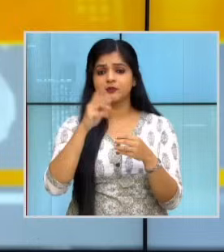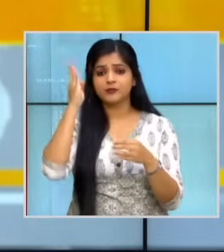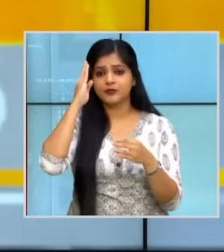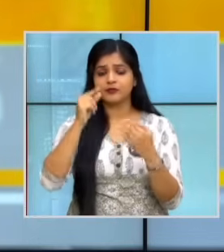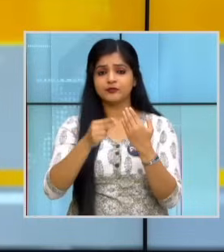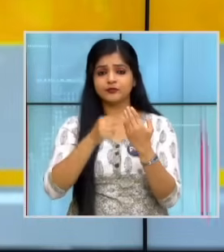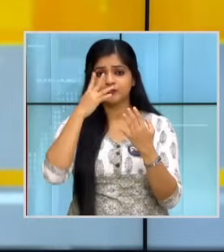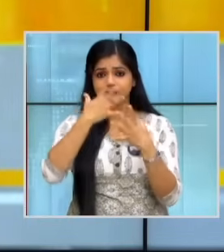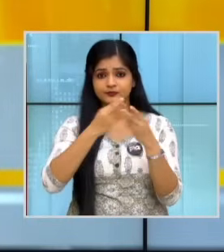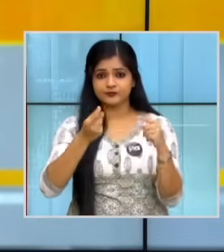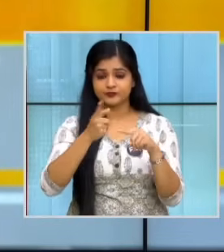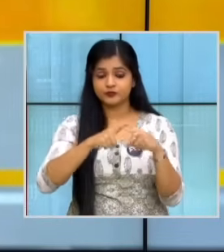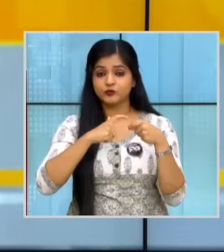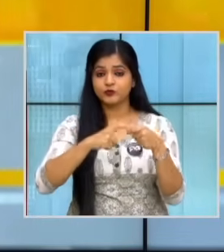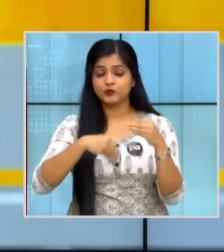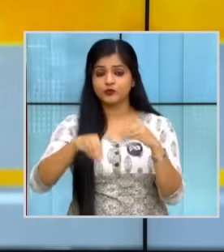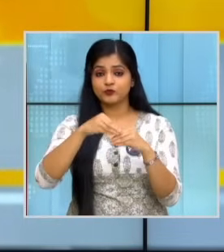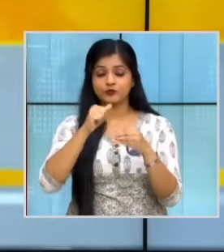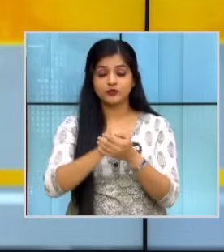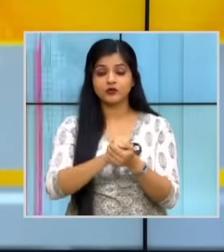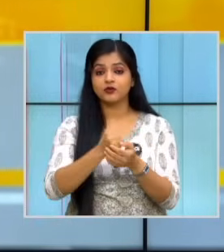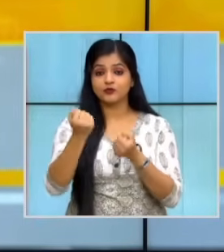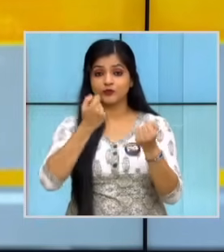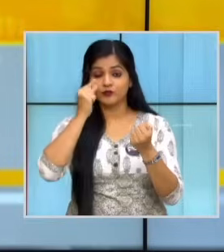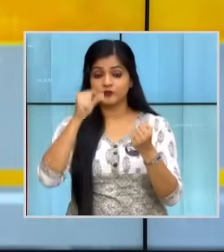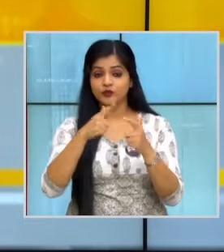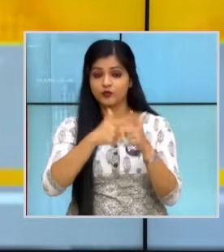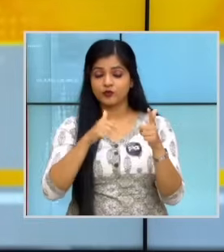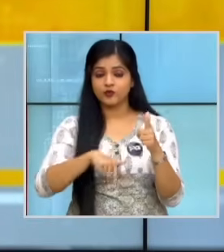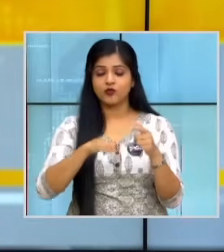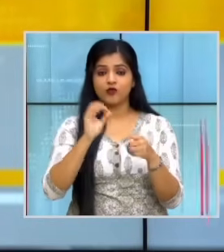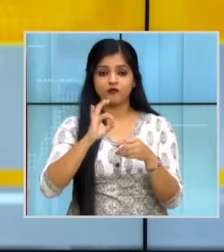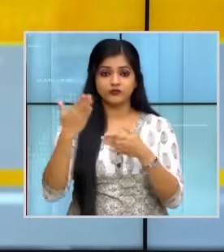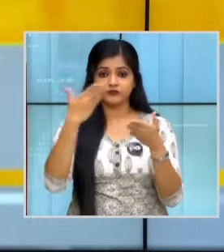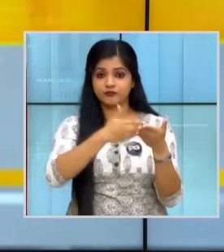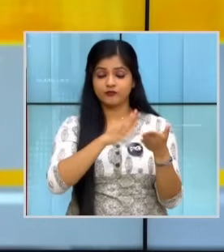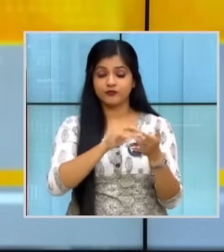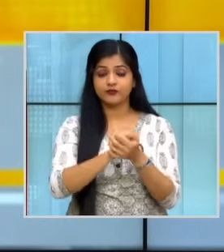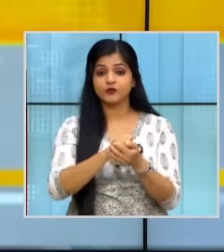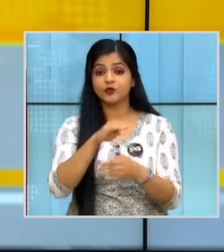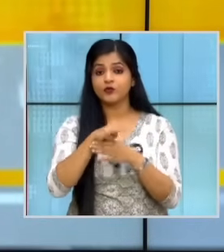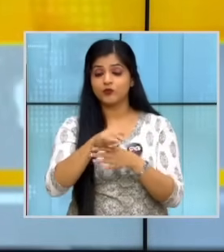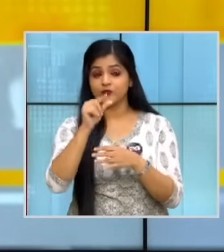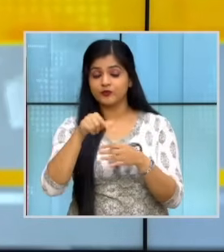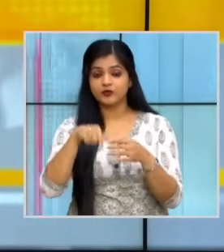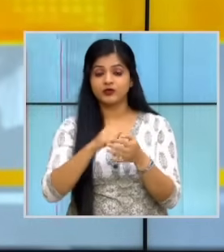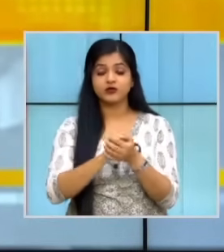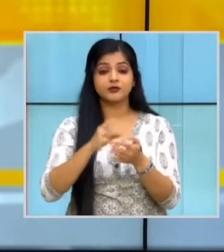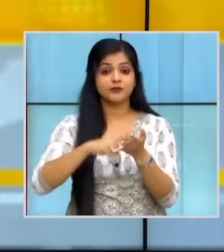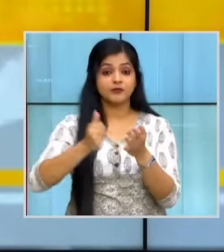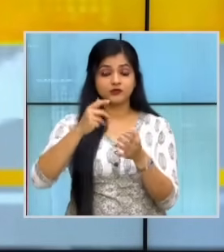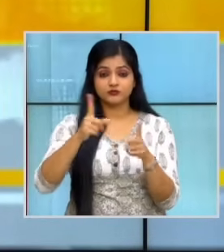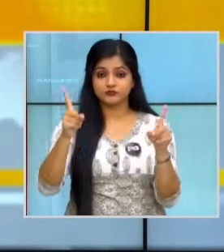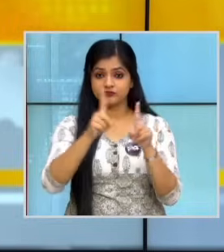പോലീസ് ഡ്രൈവർ യദുവിനെ കമ്മീഷണർ ഓഫീസിൽ എത്തിച്ചു. കണ്ടക്ടർ സുബിൻ, സ്റ്റേഷൻ മാസ്റ്റർ ലാൽ സജീവ് എന്നിവരോടൊപ്പം ഇരുത്തി യദുവിനെ ചോദ്യം